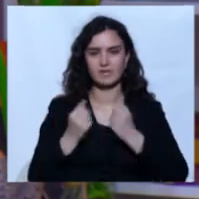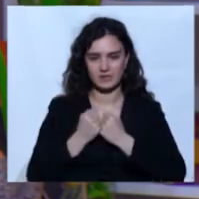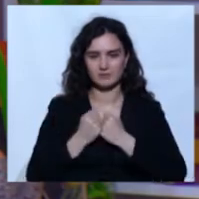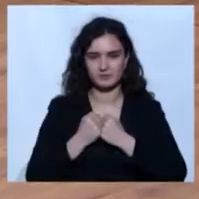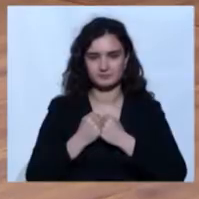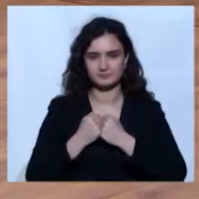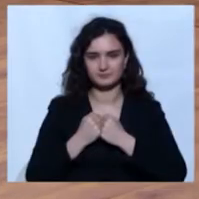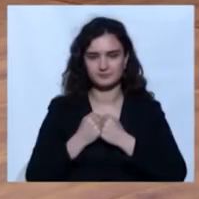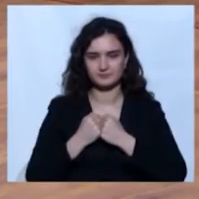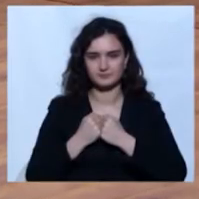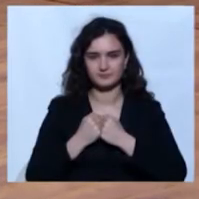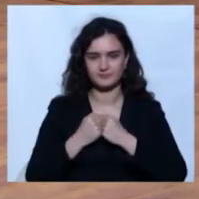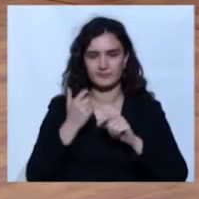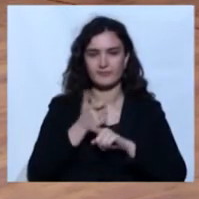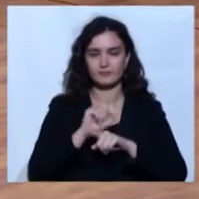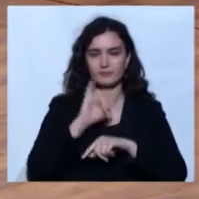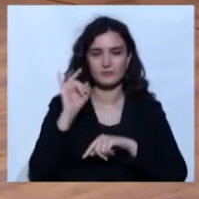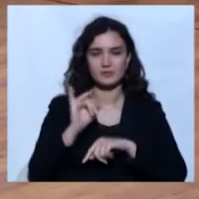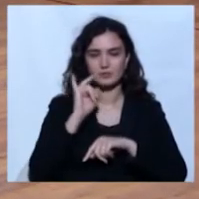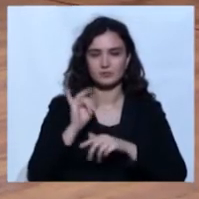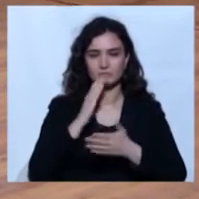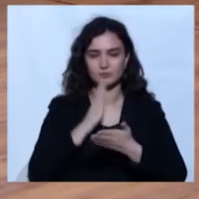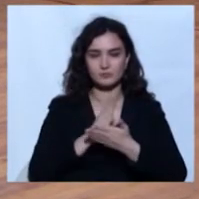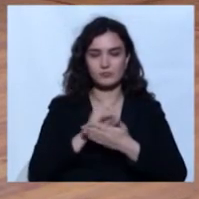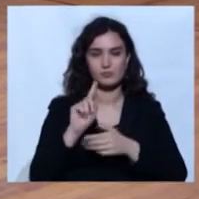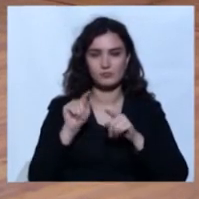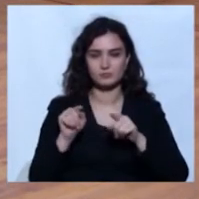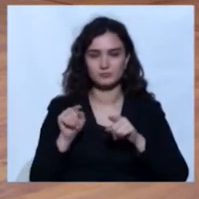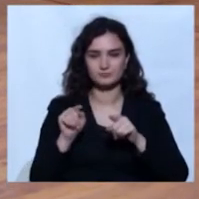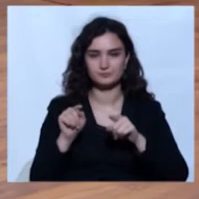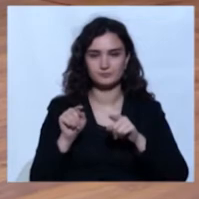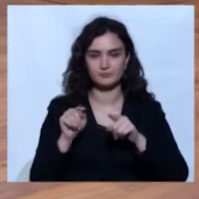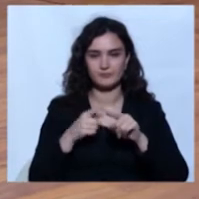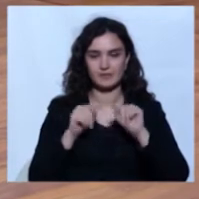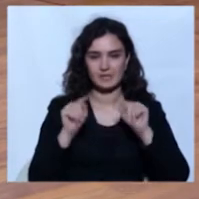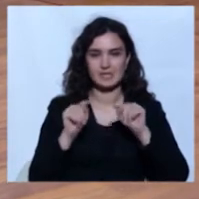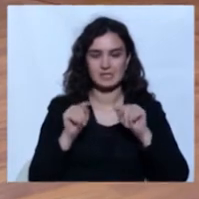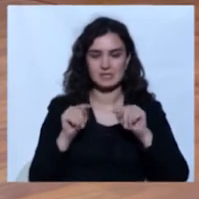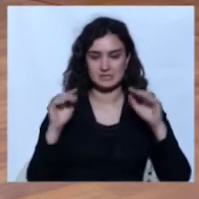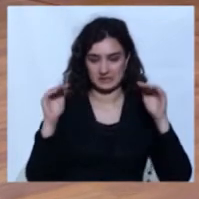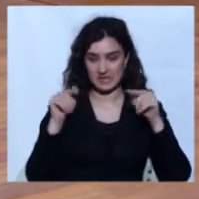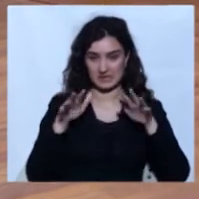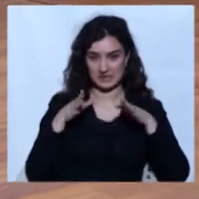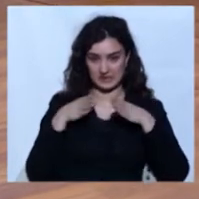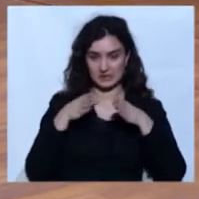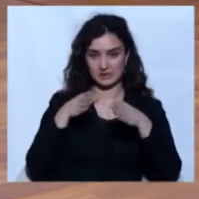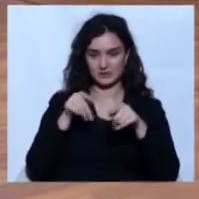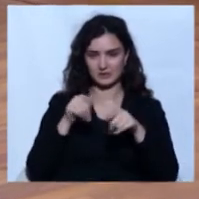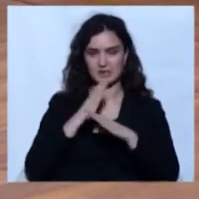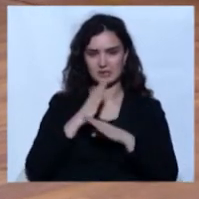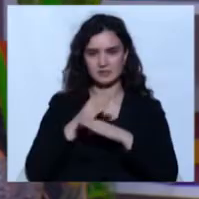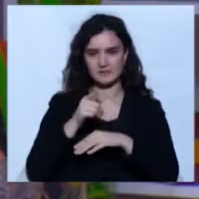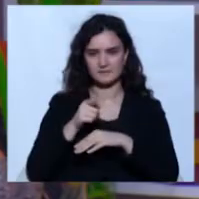ხოლმე. ძალიან საინტერესო არის, რომ აი ეს თავშეყრის წერტილი